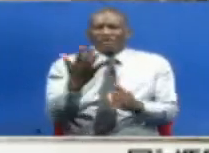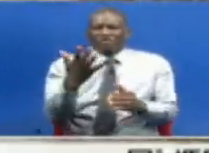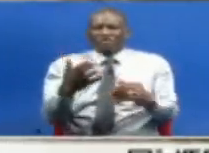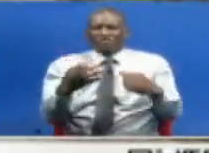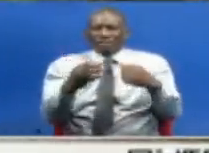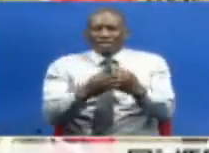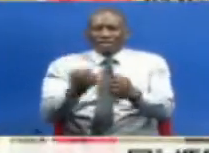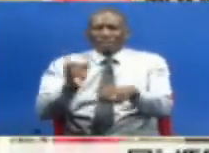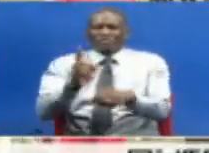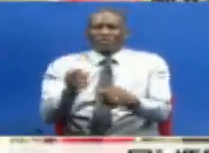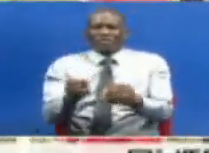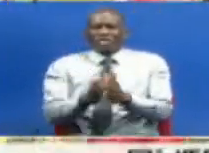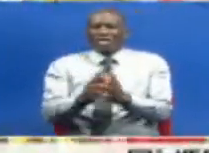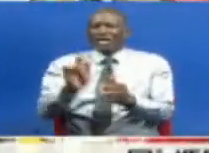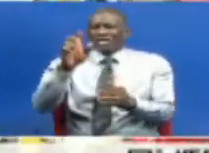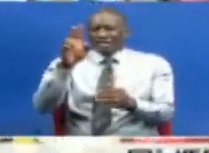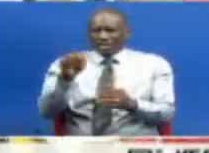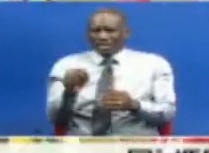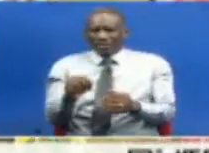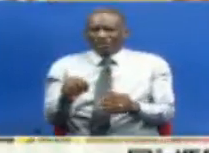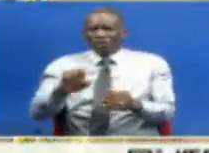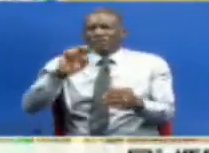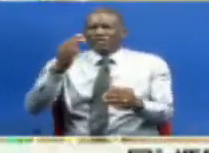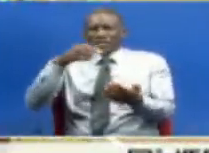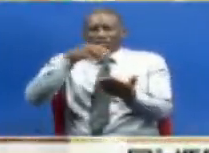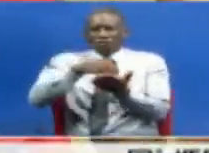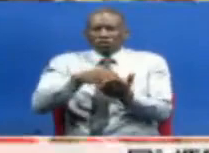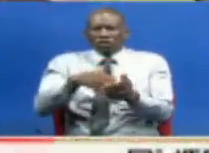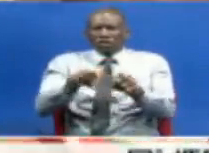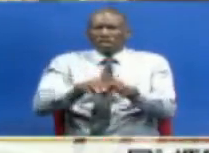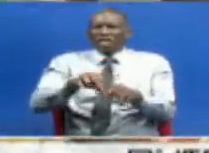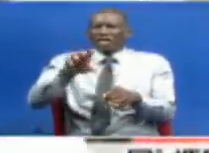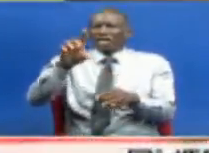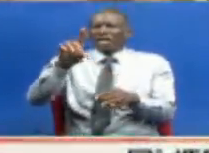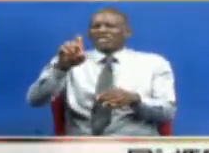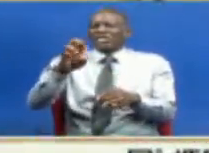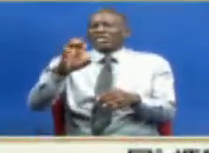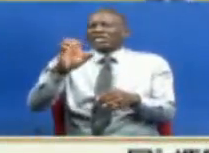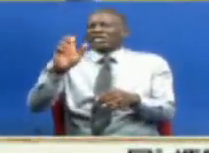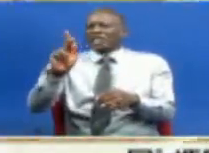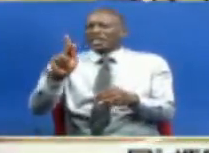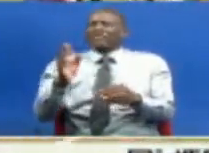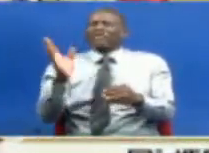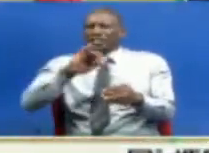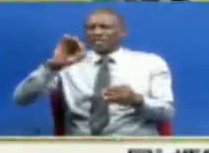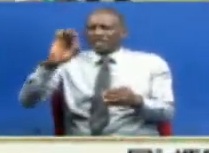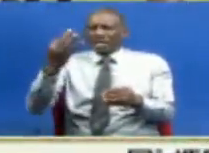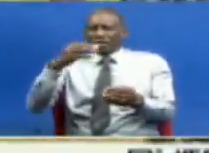1:03:58. Kennedy Muhia alikuwa wa pili huku Derek Chege akimaliza wa tatu.